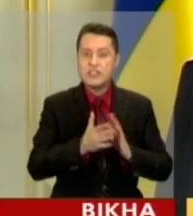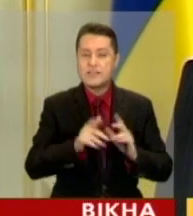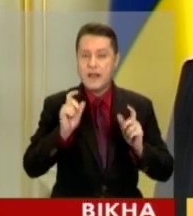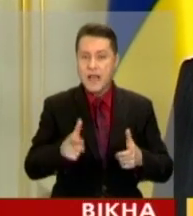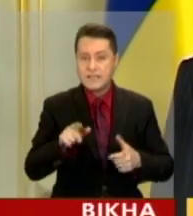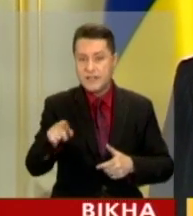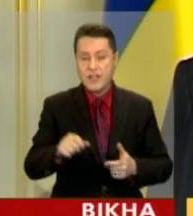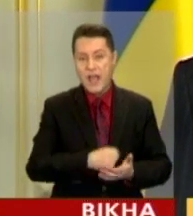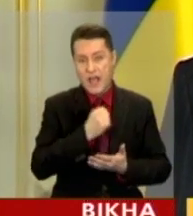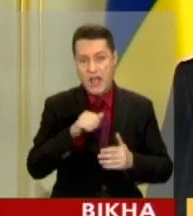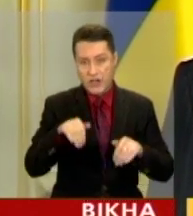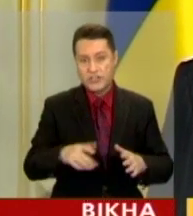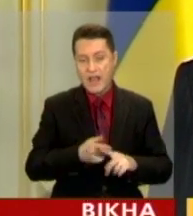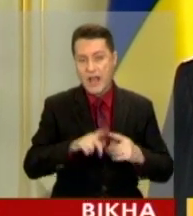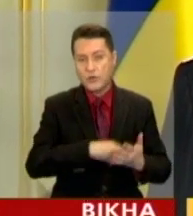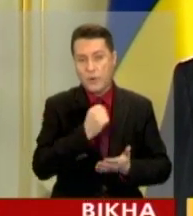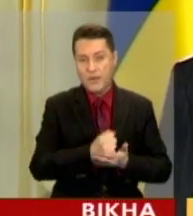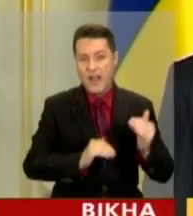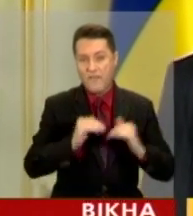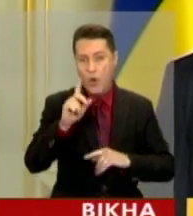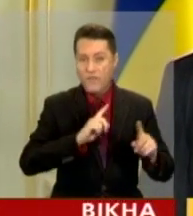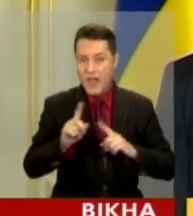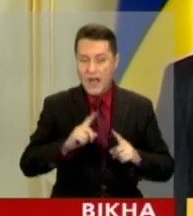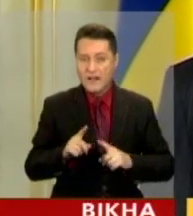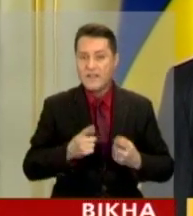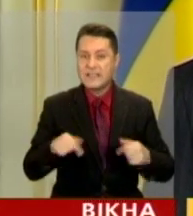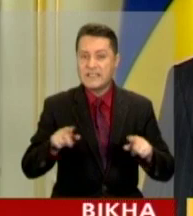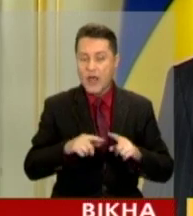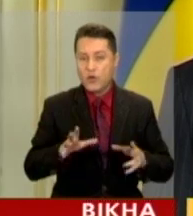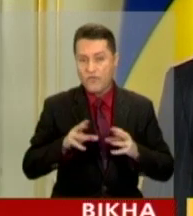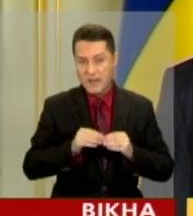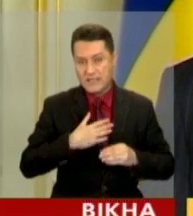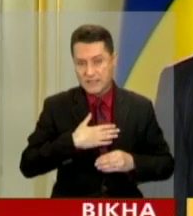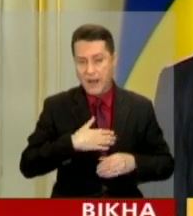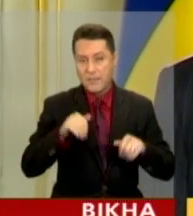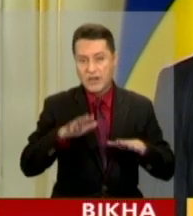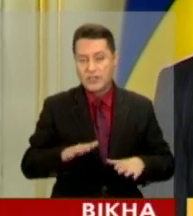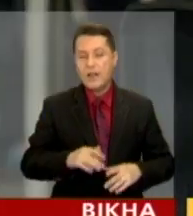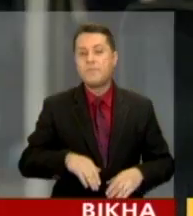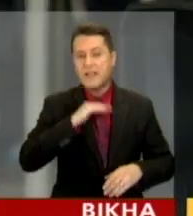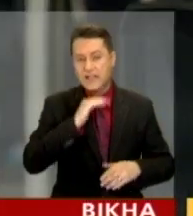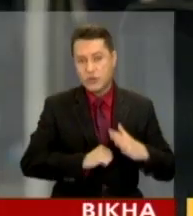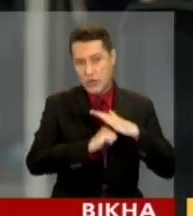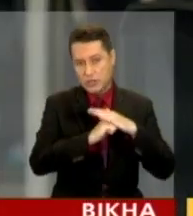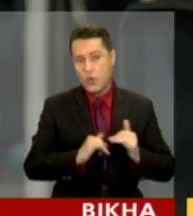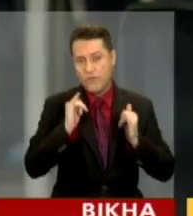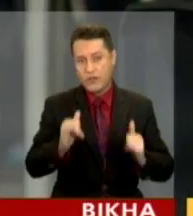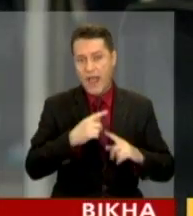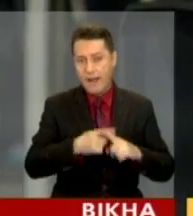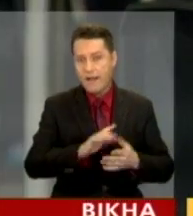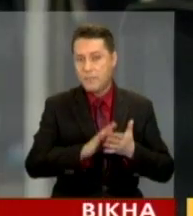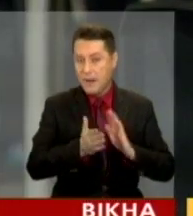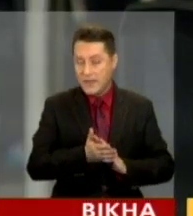которые приняла сегодня Верховная Рада, создают вместе с моим решением достаточно основу для компромисса. Для меня